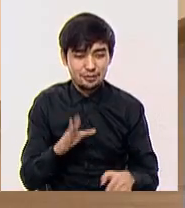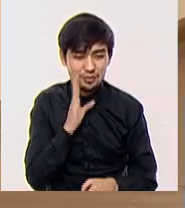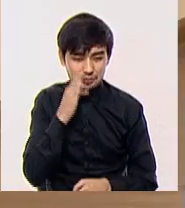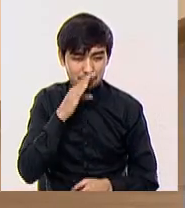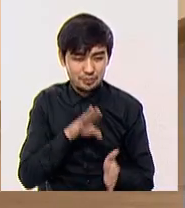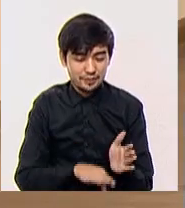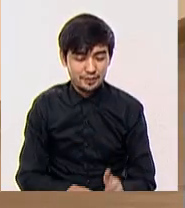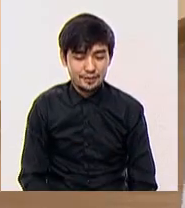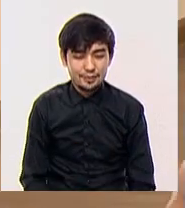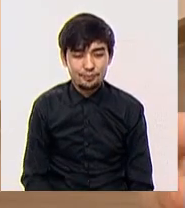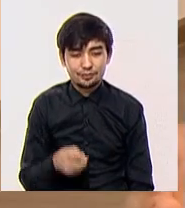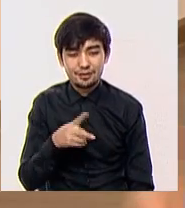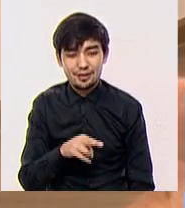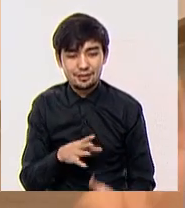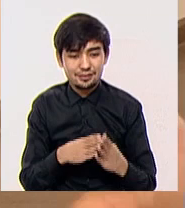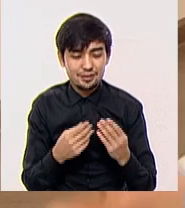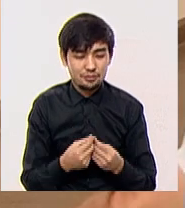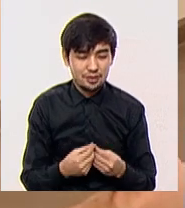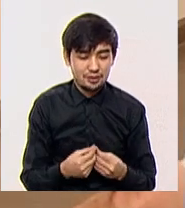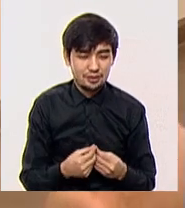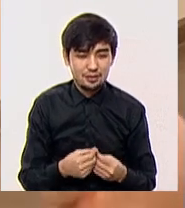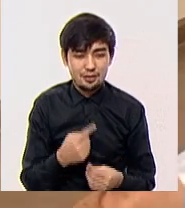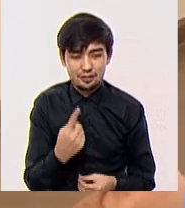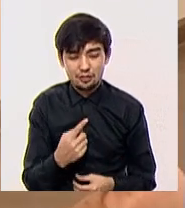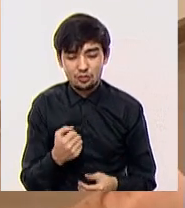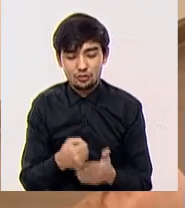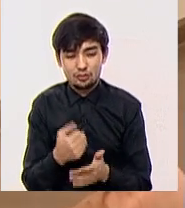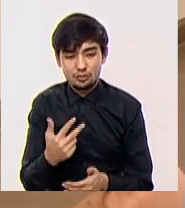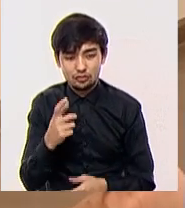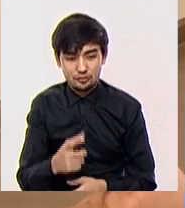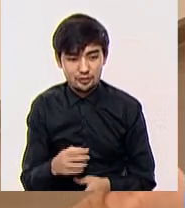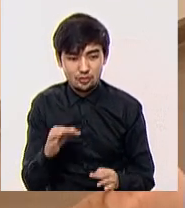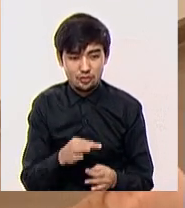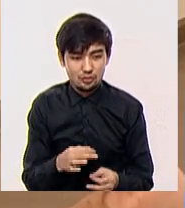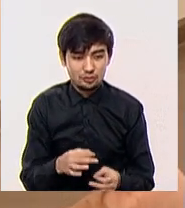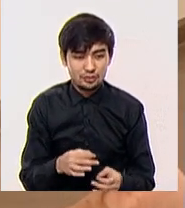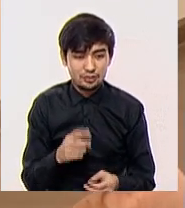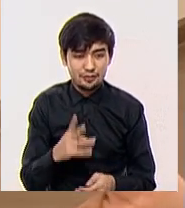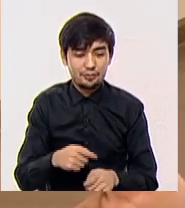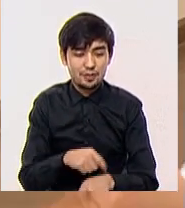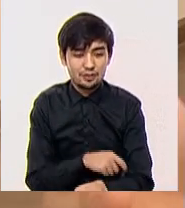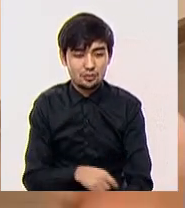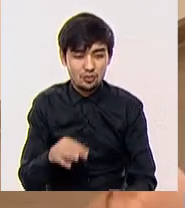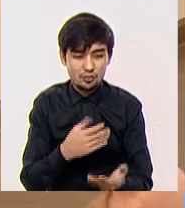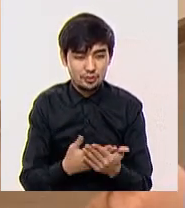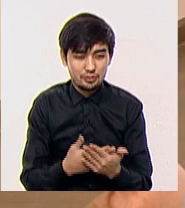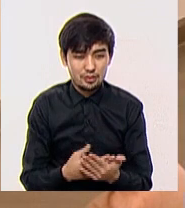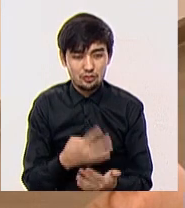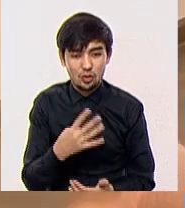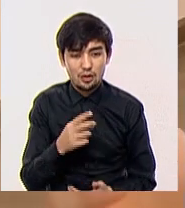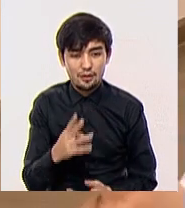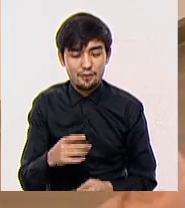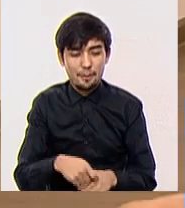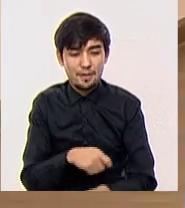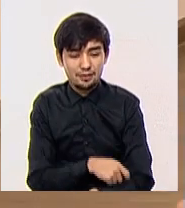Для семьи из одного и трех человек площадь жилья не должна превышать 40 квадратных